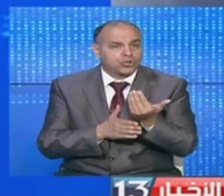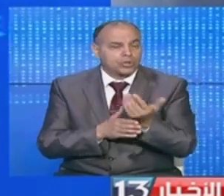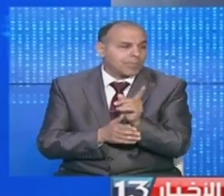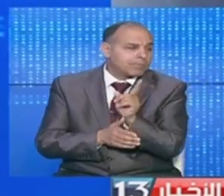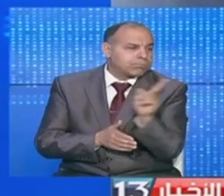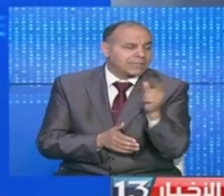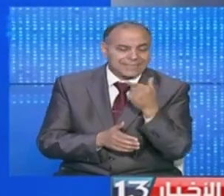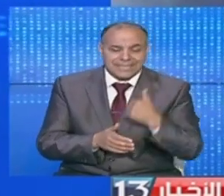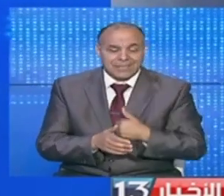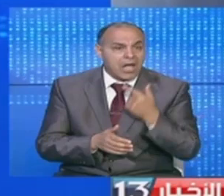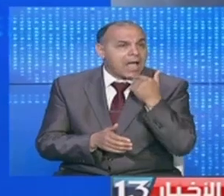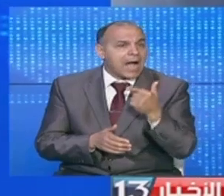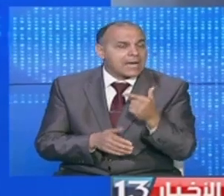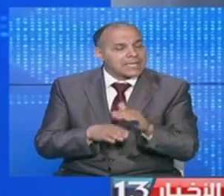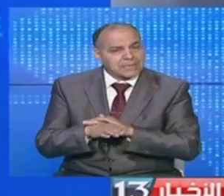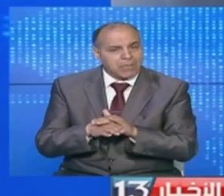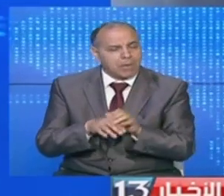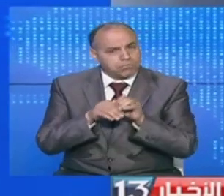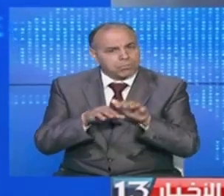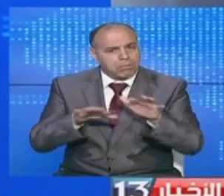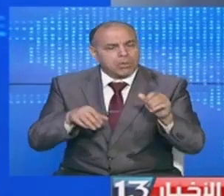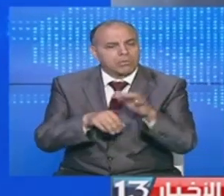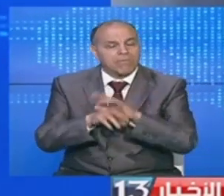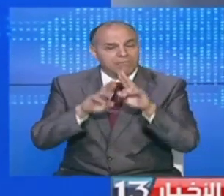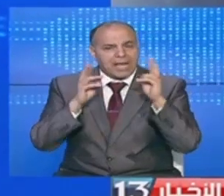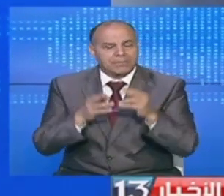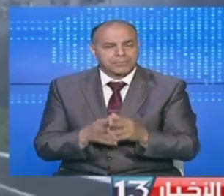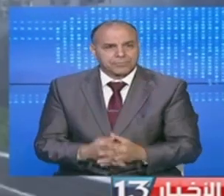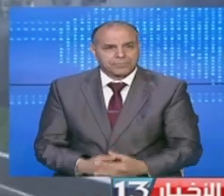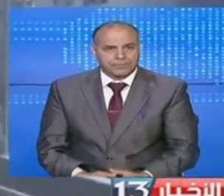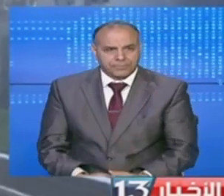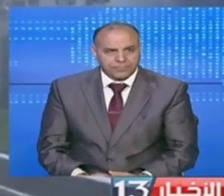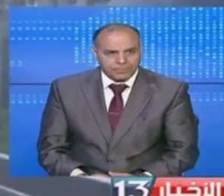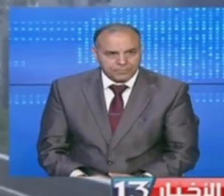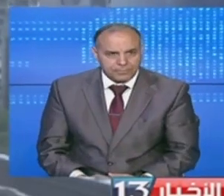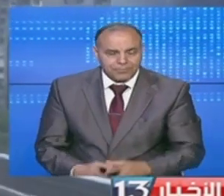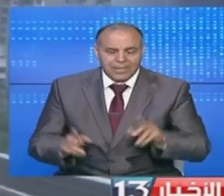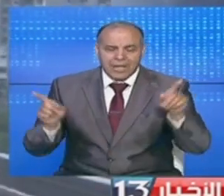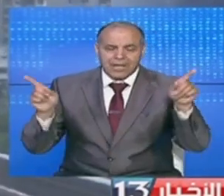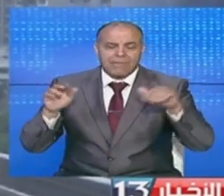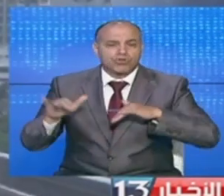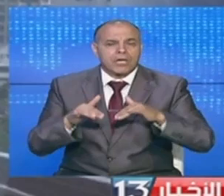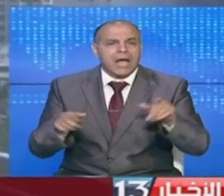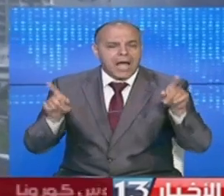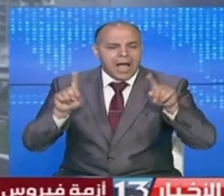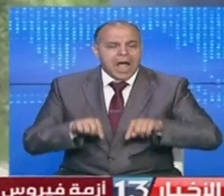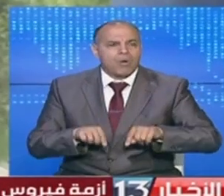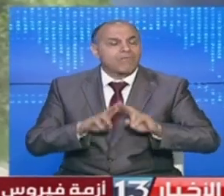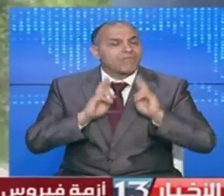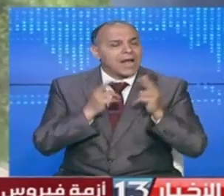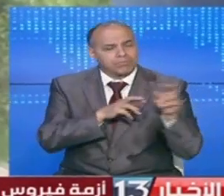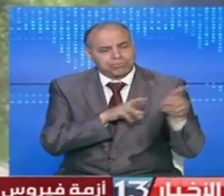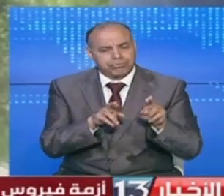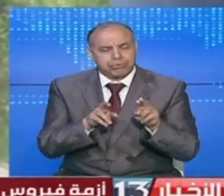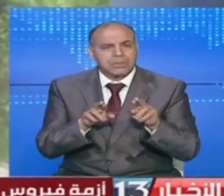اتهاماته للصين بأنها سبب انتشار الوباء في العالم. عادت الحياة إلى الشوارع في معظم دول العالم بعد